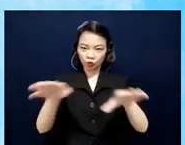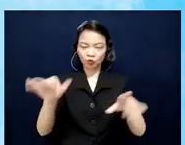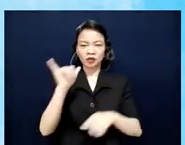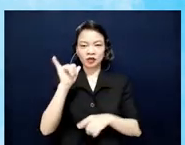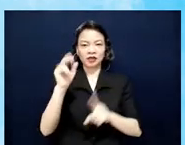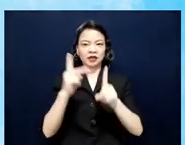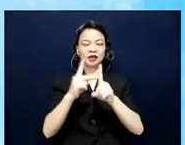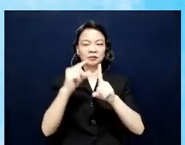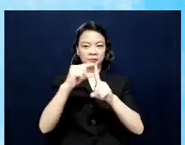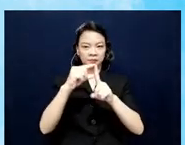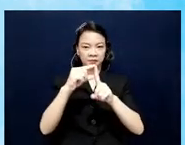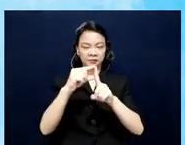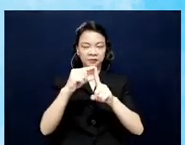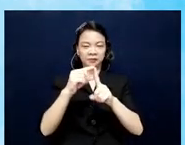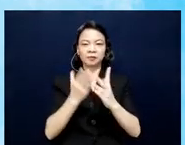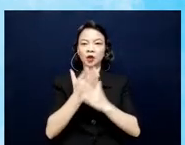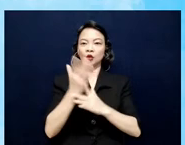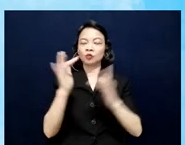virtual.